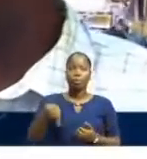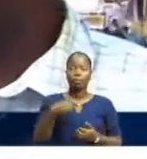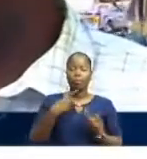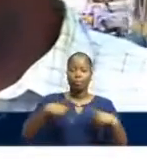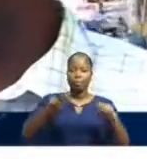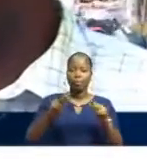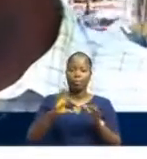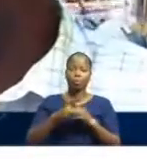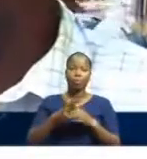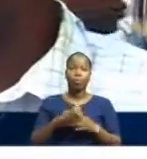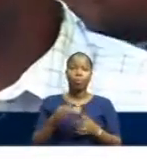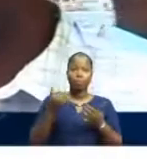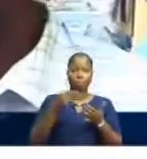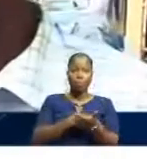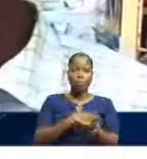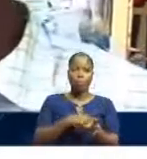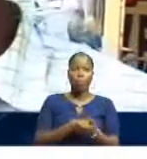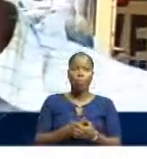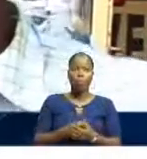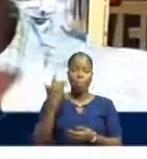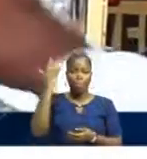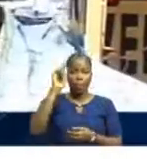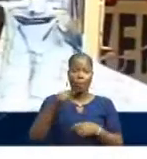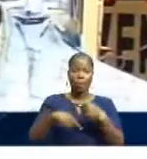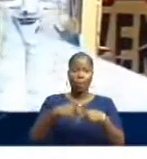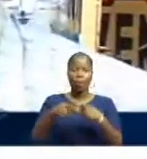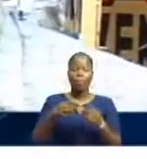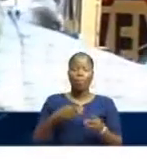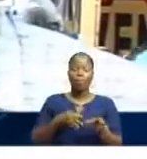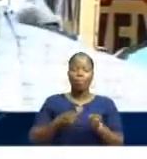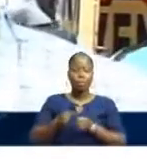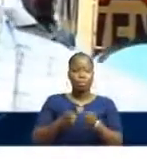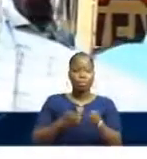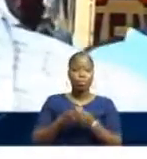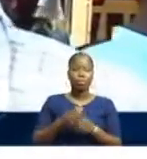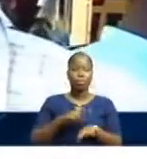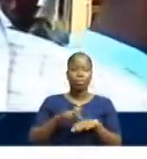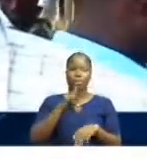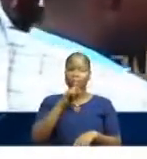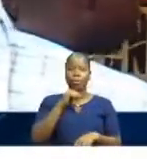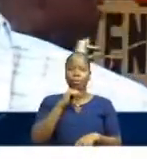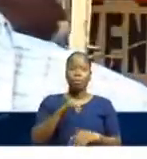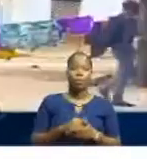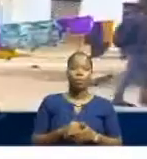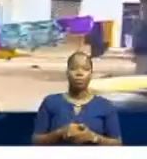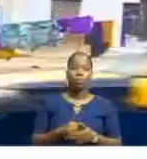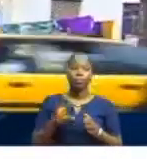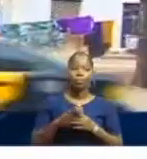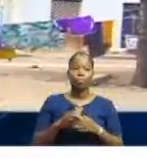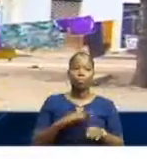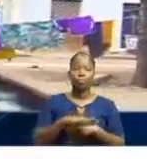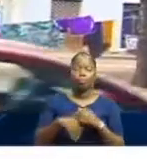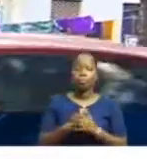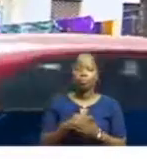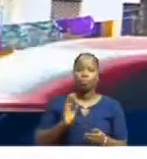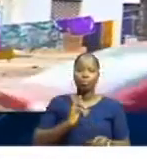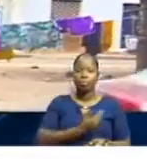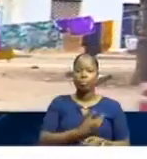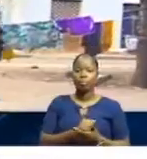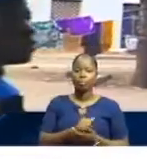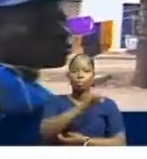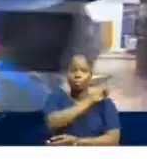c'est du nom que y'a pas le moteur 'conserver' et puis cela n'est pas du tout moi je comprends pas cette communication les autorités